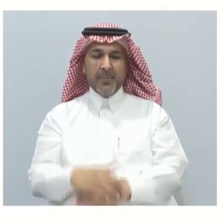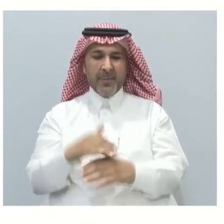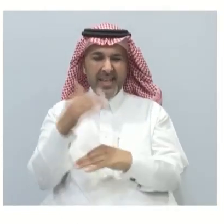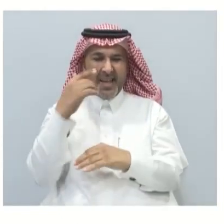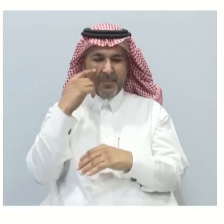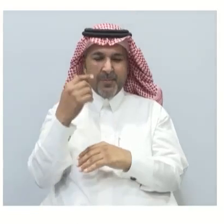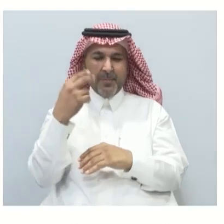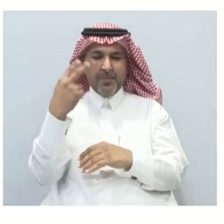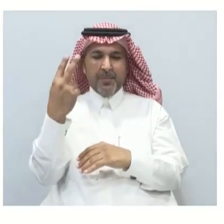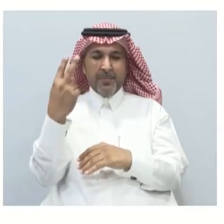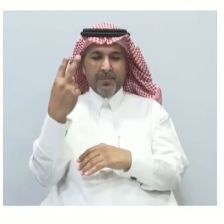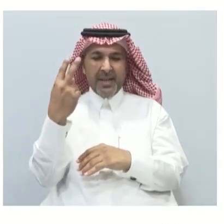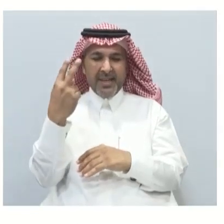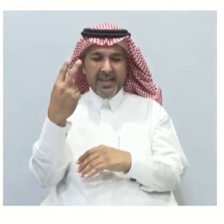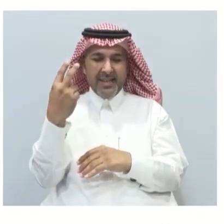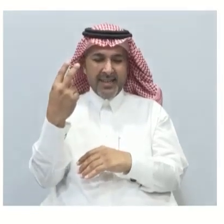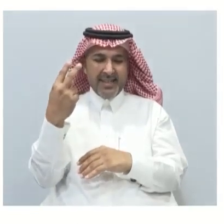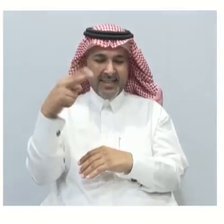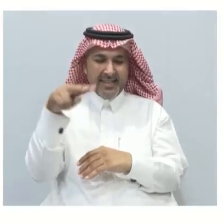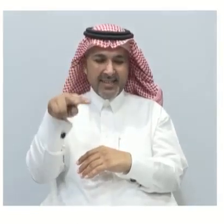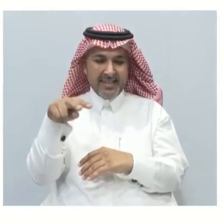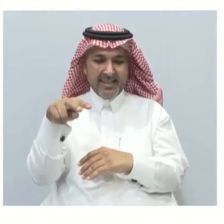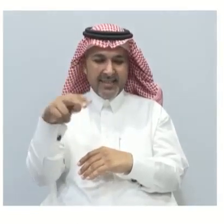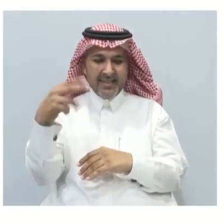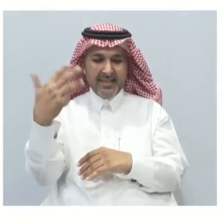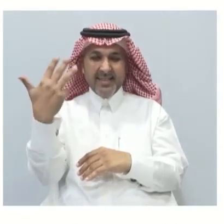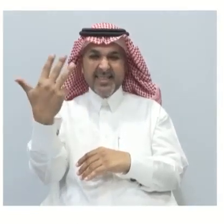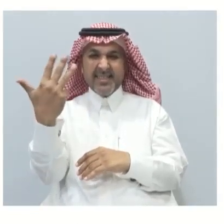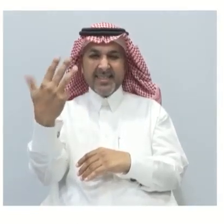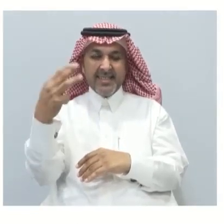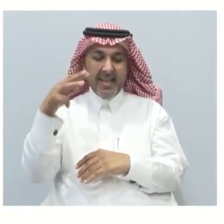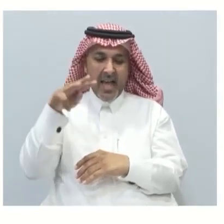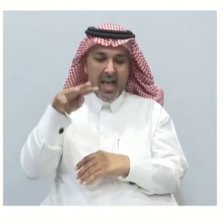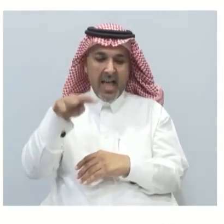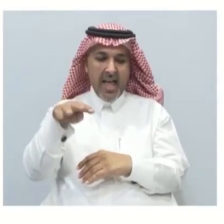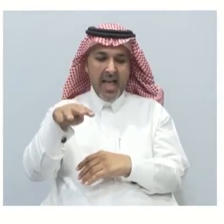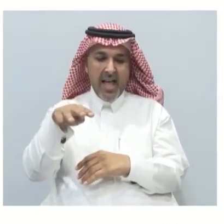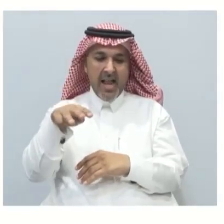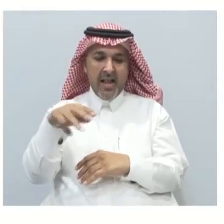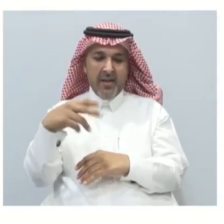2986 19 تقريبا 29